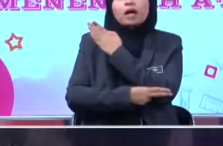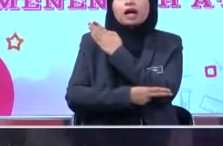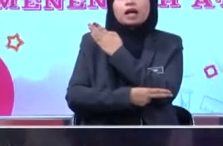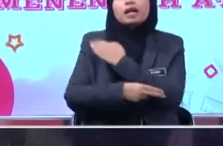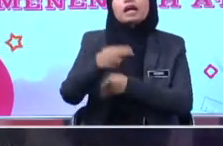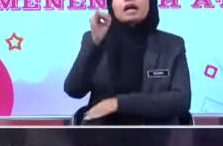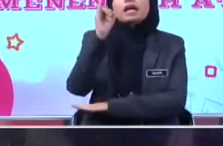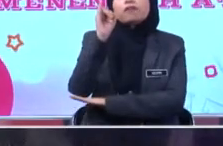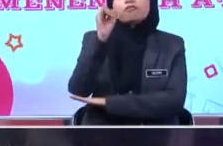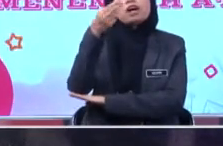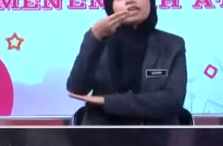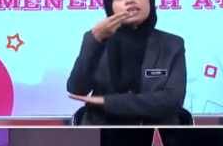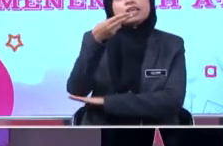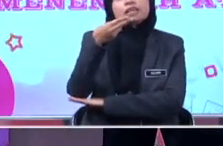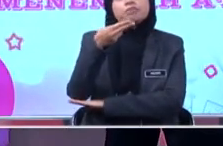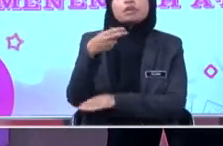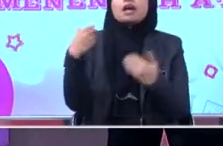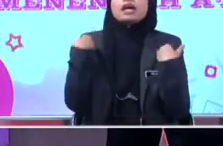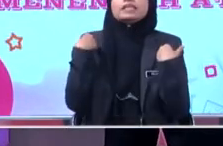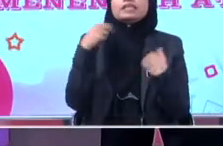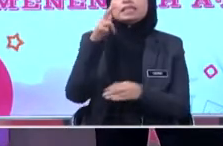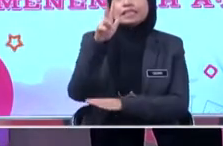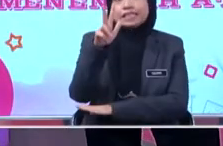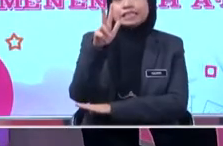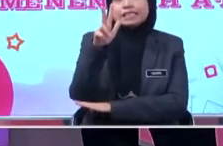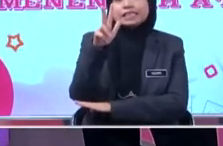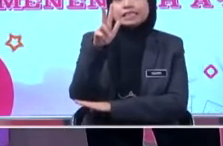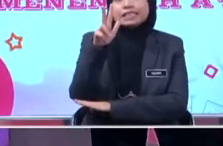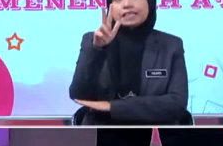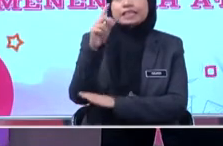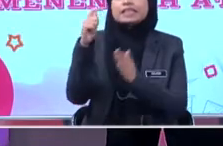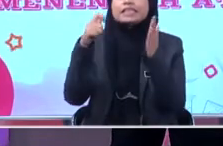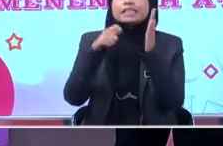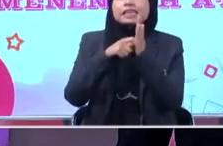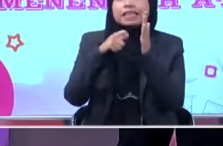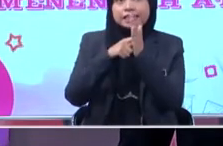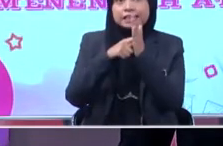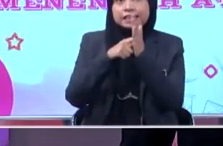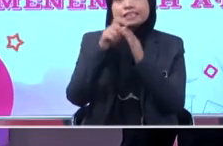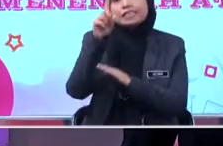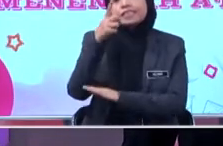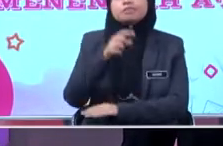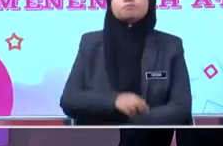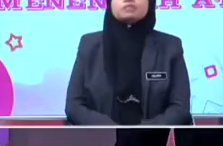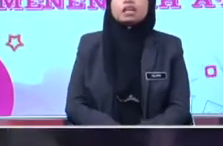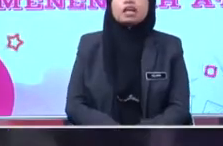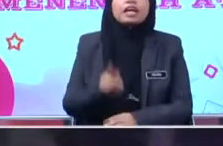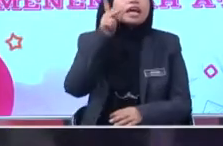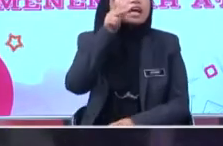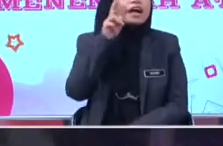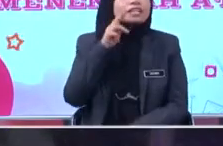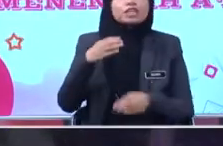Mbak Yeni ad3e timbel huruf ikhfa Haqiqi ketiga saya coba ya